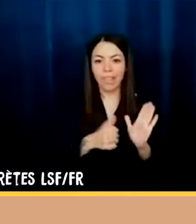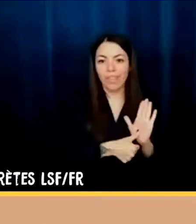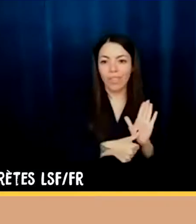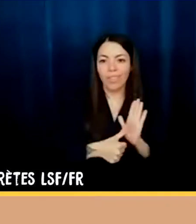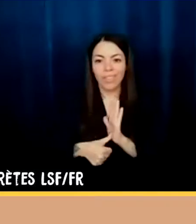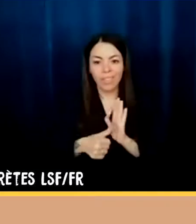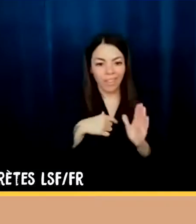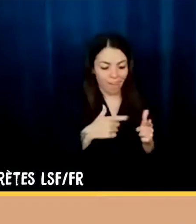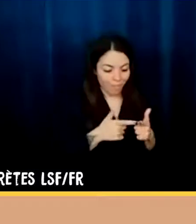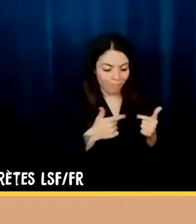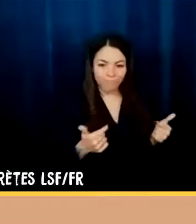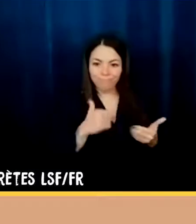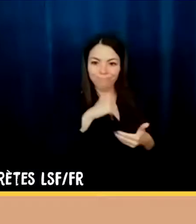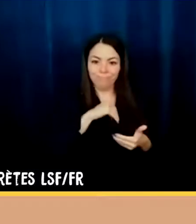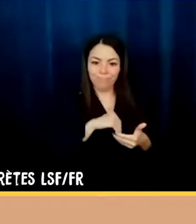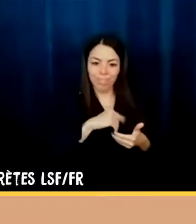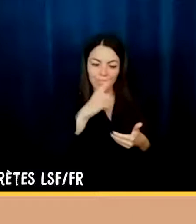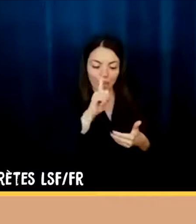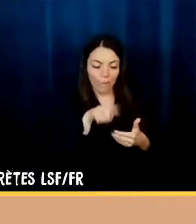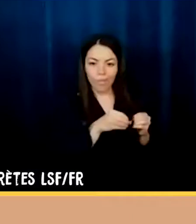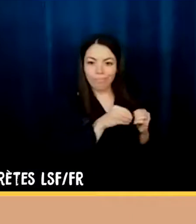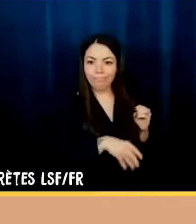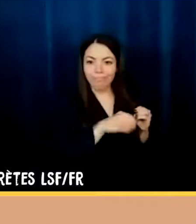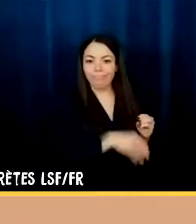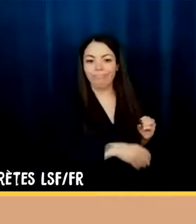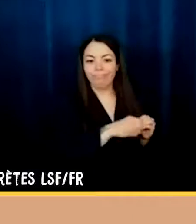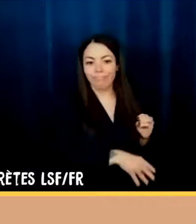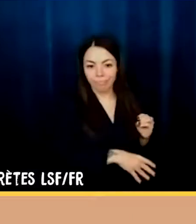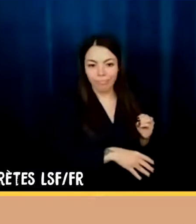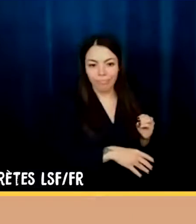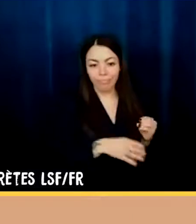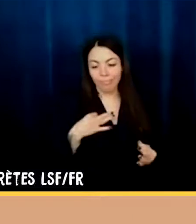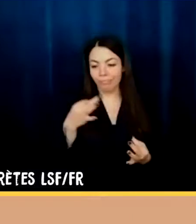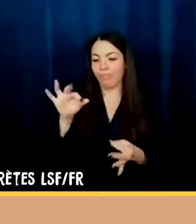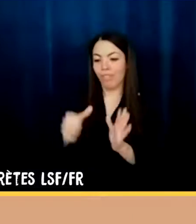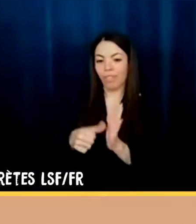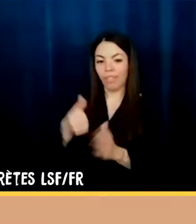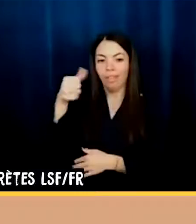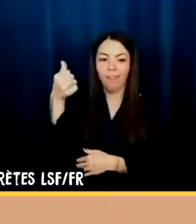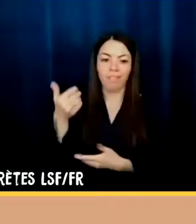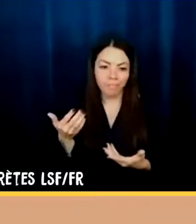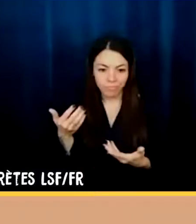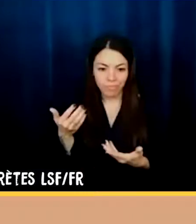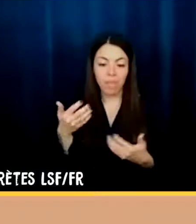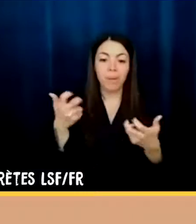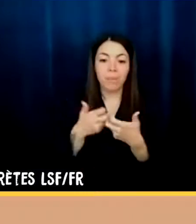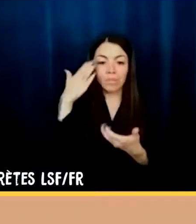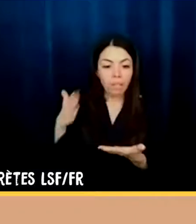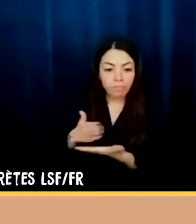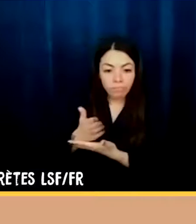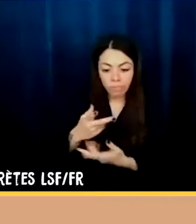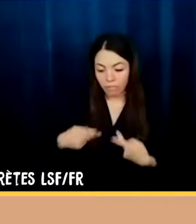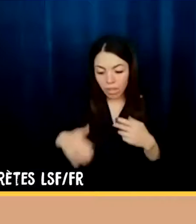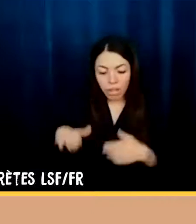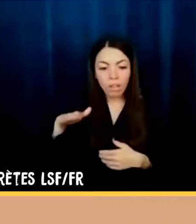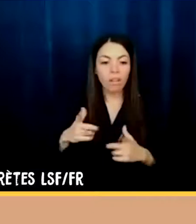porte. Chose à laquelle, évidemment, nous sommes habitués depuis notre plus jeune âge, déjà à l'école, dans nos parcours de formation,